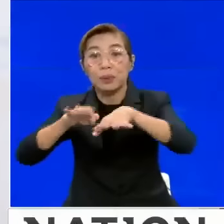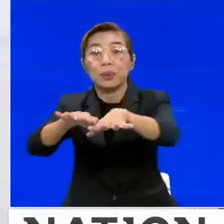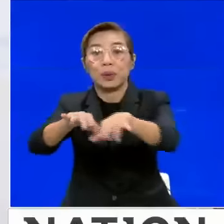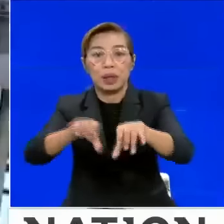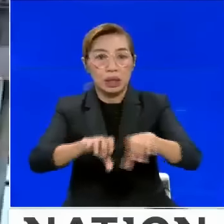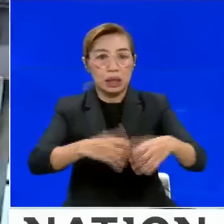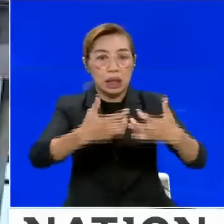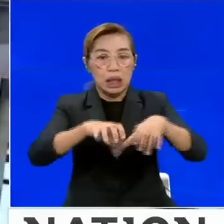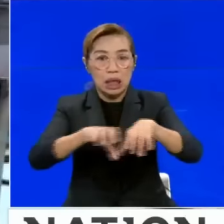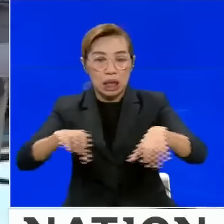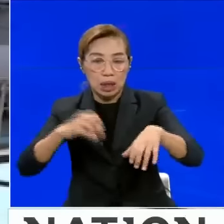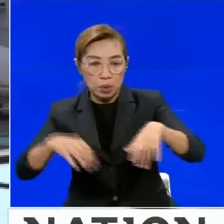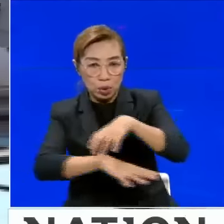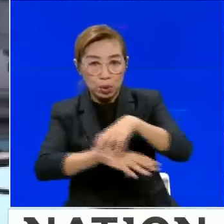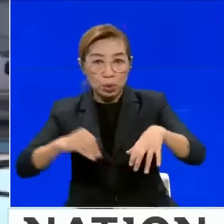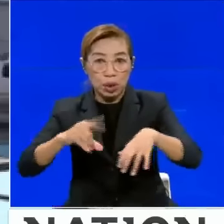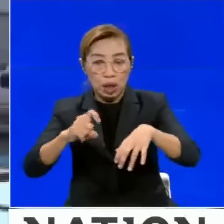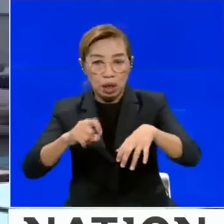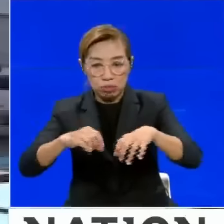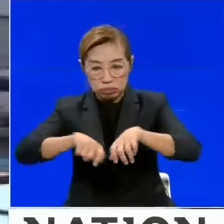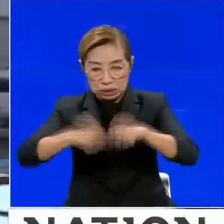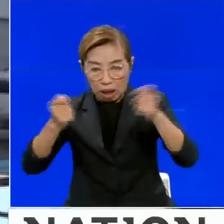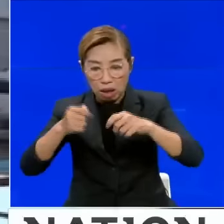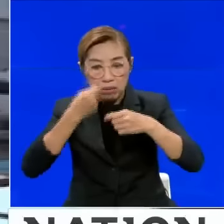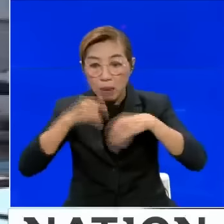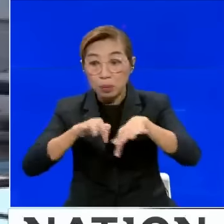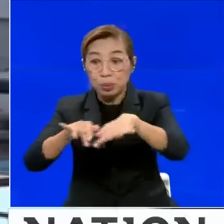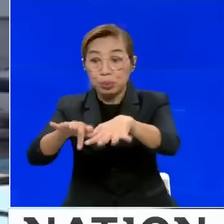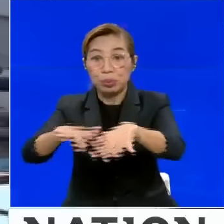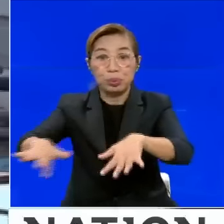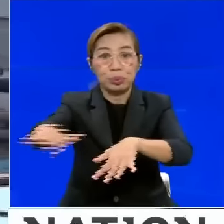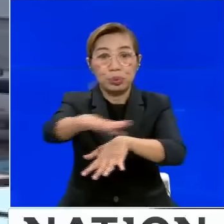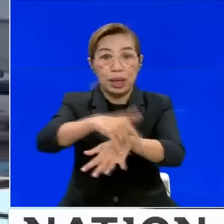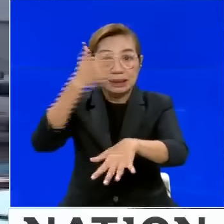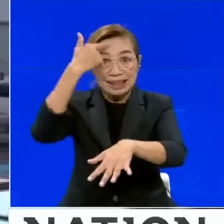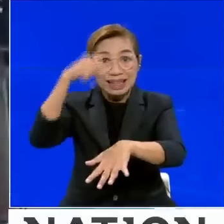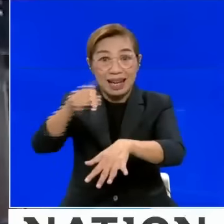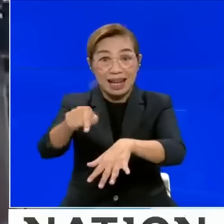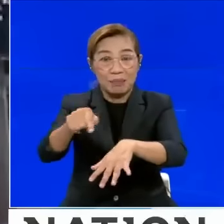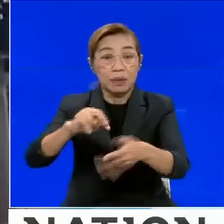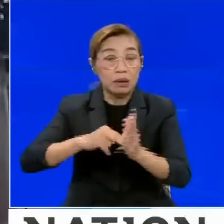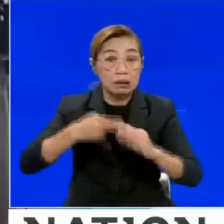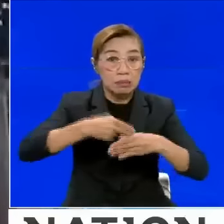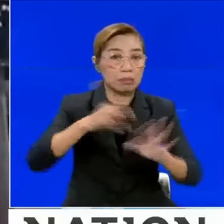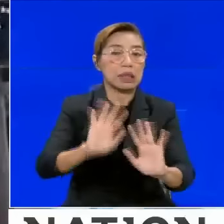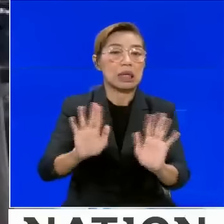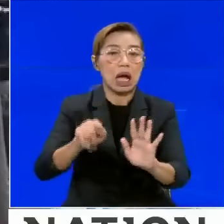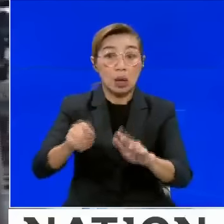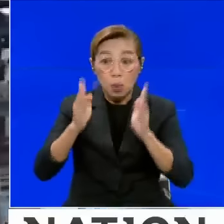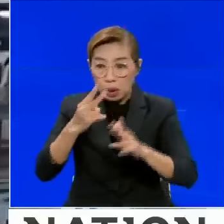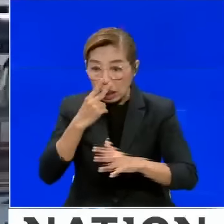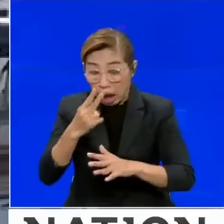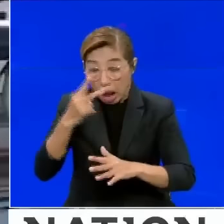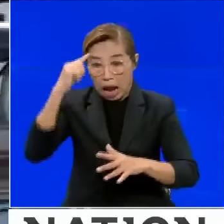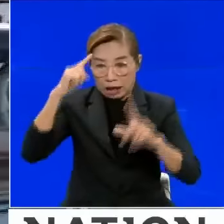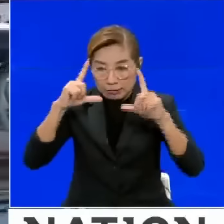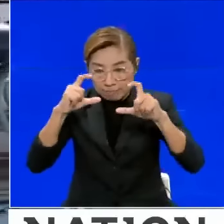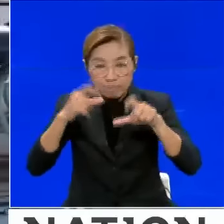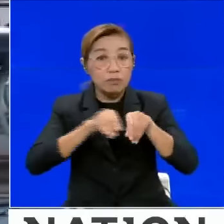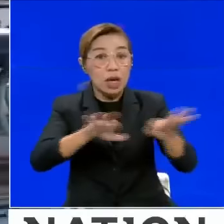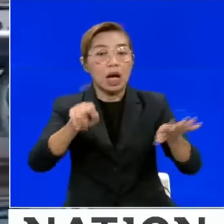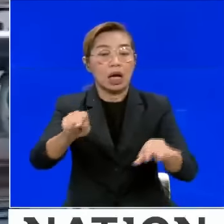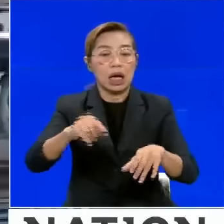ำจนน้ำเสียเนี่ยมันทะลักไหลลงทะเลกลายเป็นคราบน้ำสีดำแล้วก็ปรากฏออกมาในสื่อโซเชียลในภาพข่าวเขาบอกใช้เวลาซ่อม